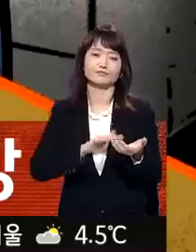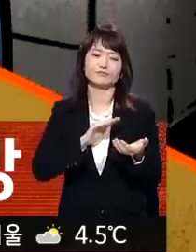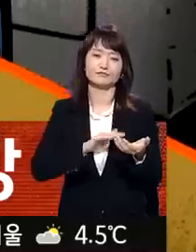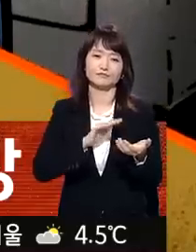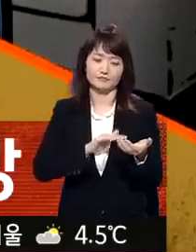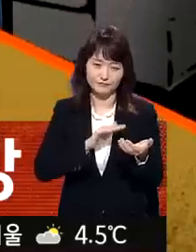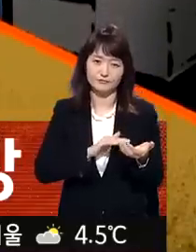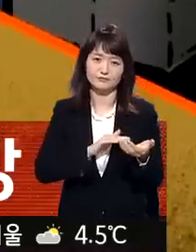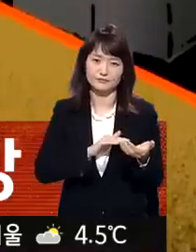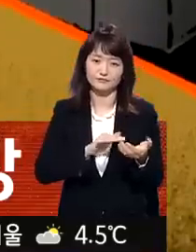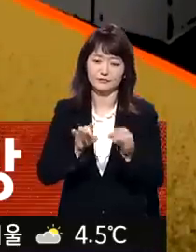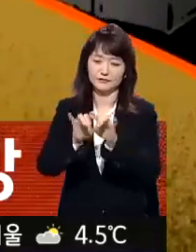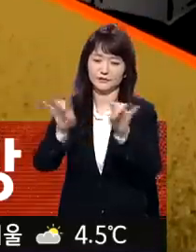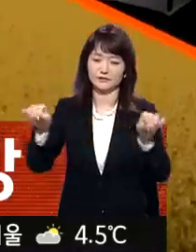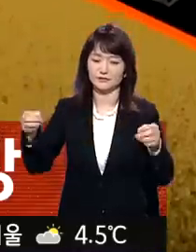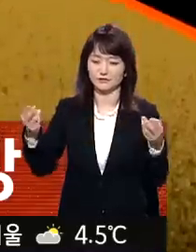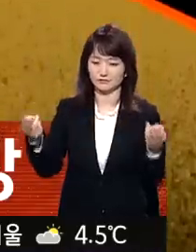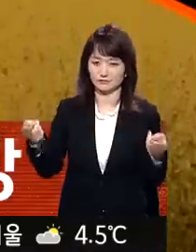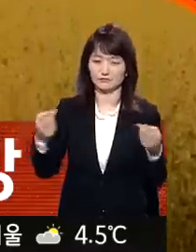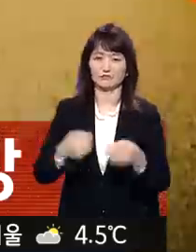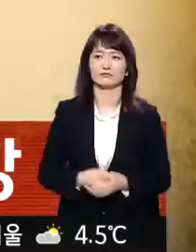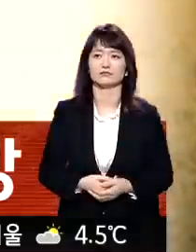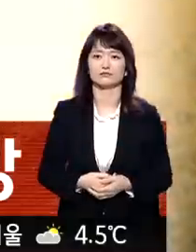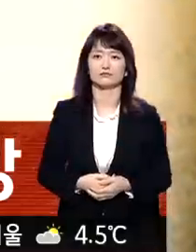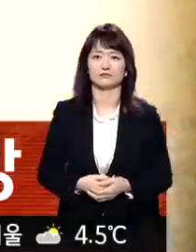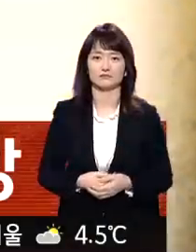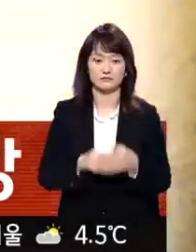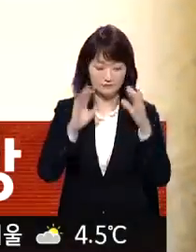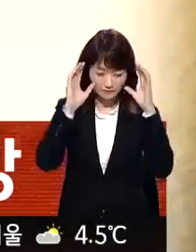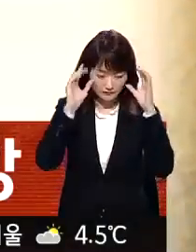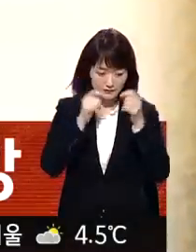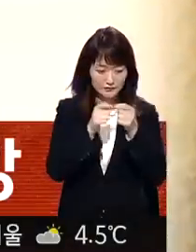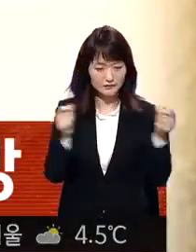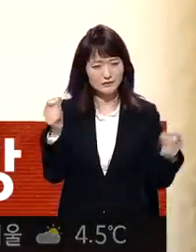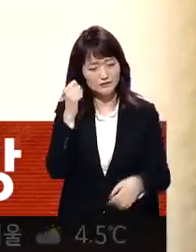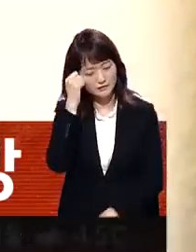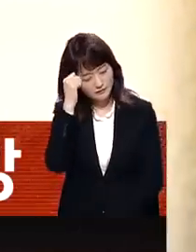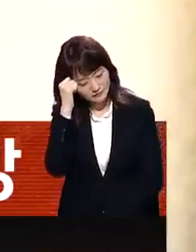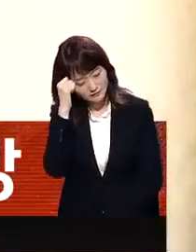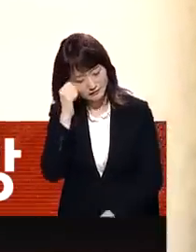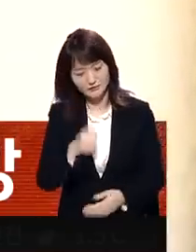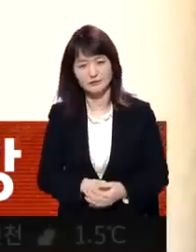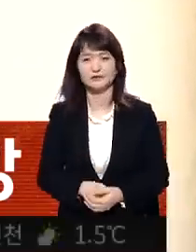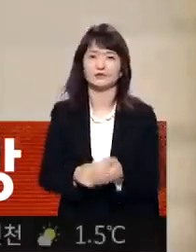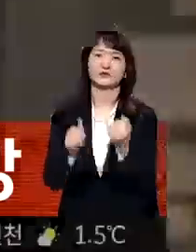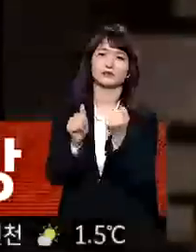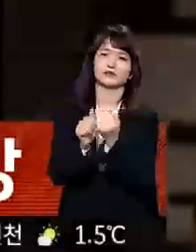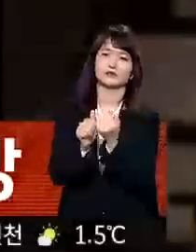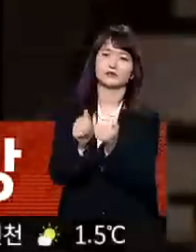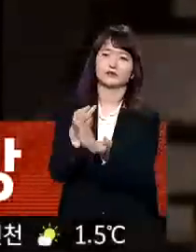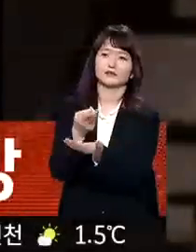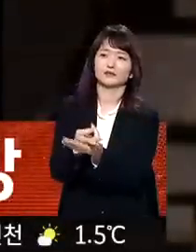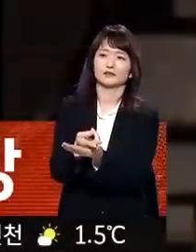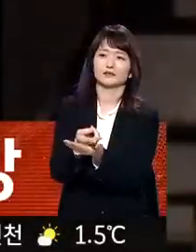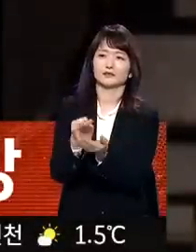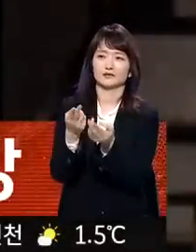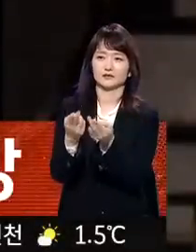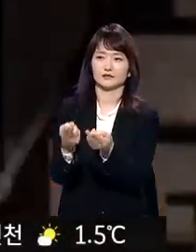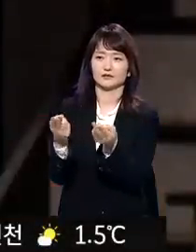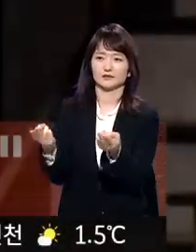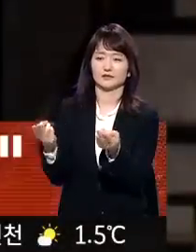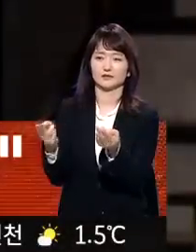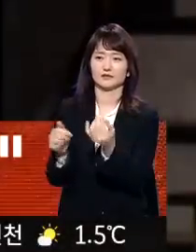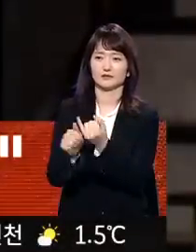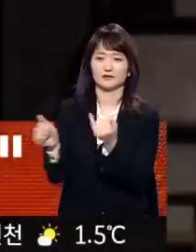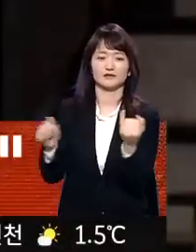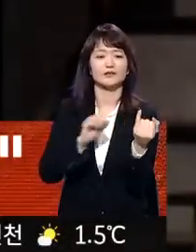각방을 썼는데 아이가 이렇게 통잠을 자니까 부부는 자고로 같은 침대에서 같이 자는 거야라고